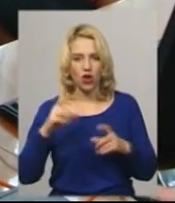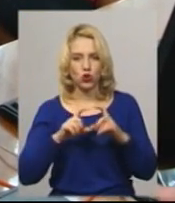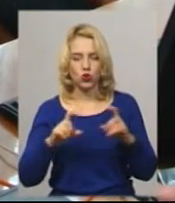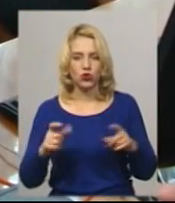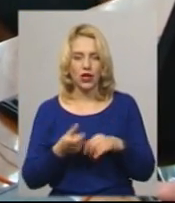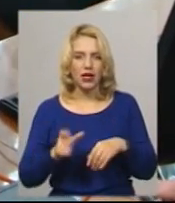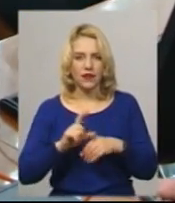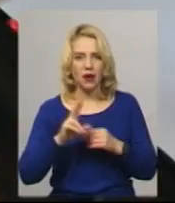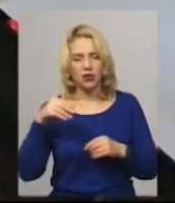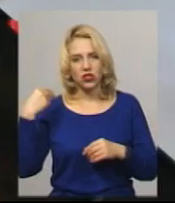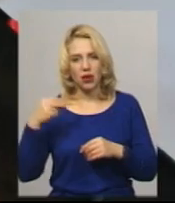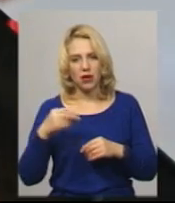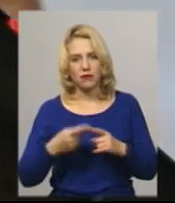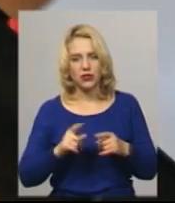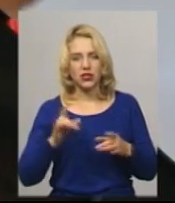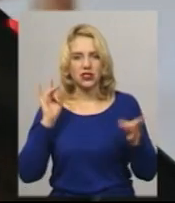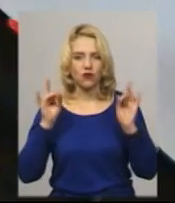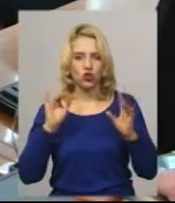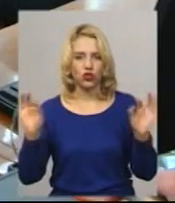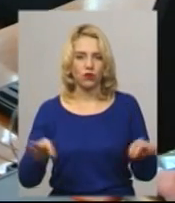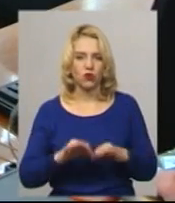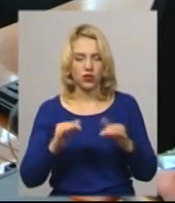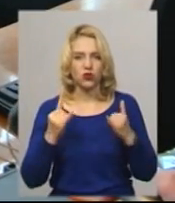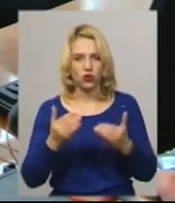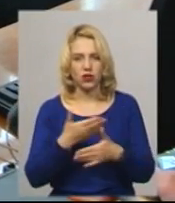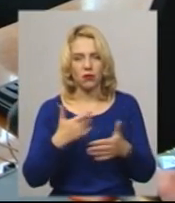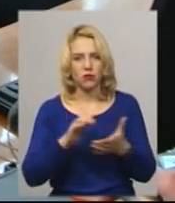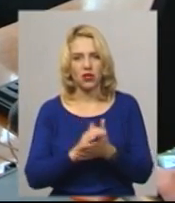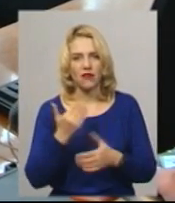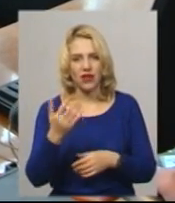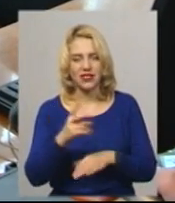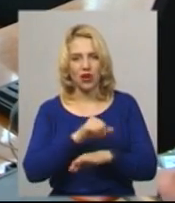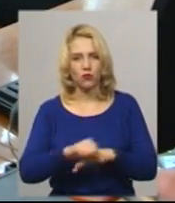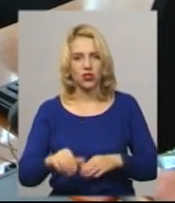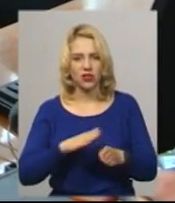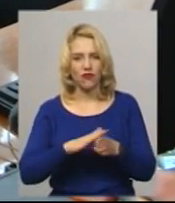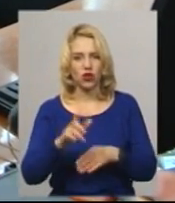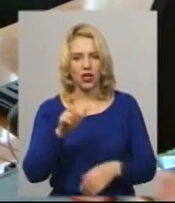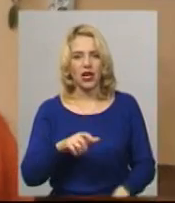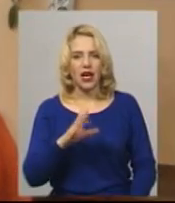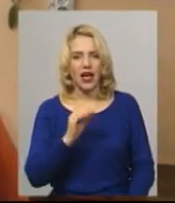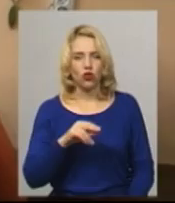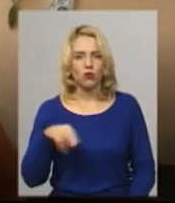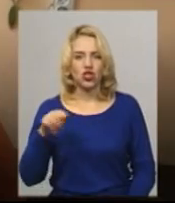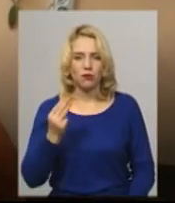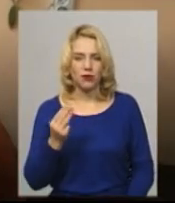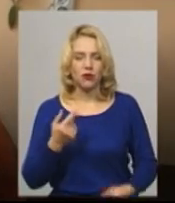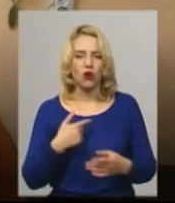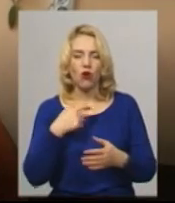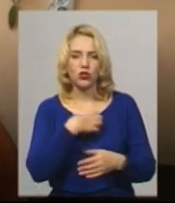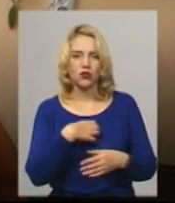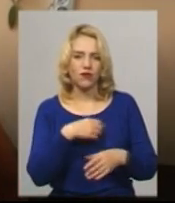Найбільше на перервах зі шкільних радіоточок звучить музики. Сьогодні ми познайомимо вас з зарубіжним виконавцем Едом Шириним. Нашим основним завданням